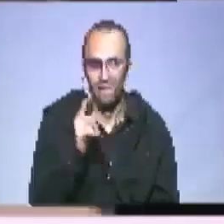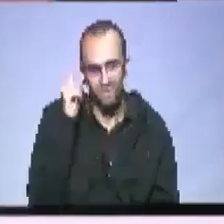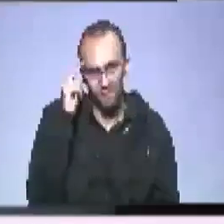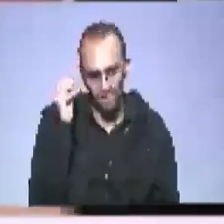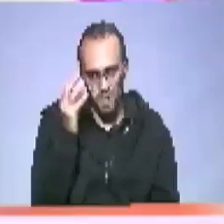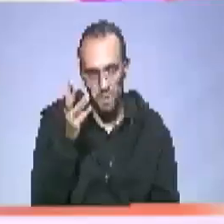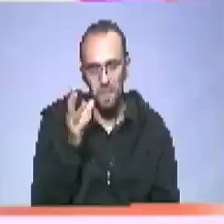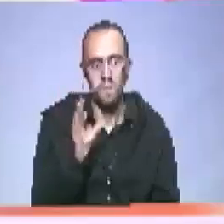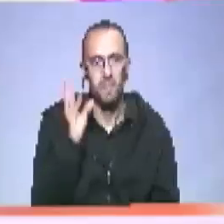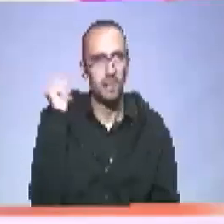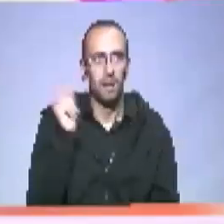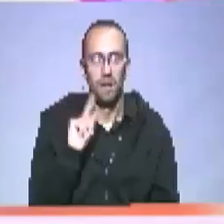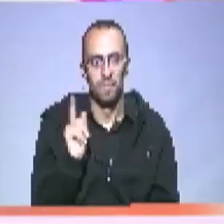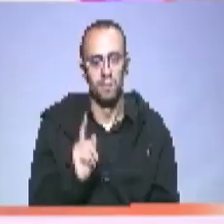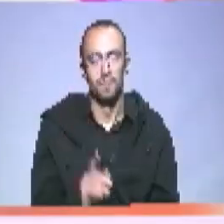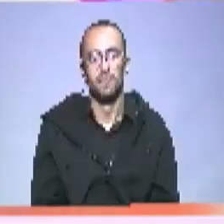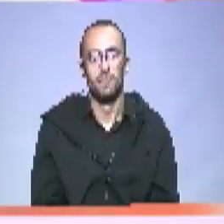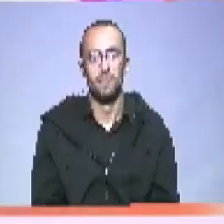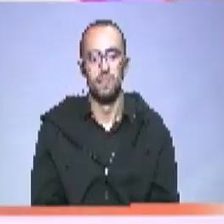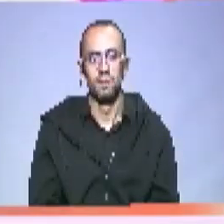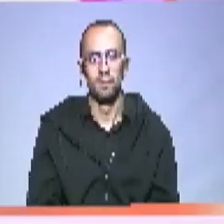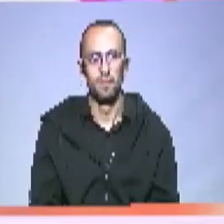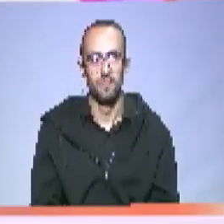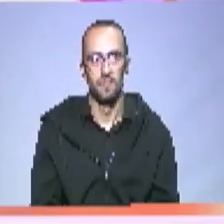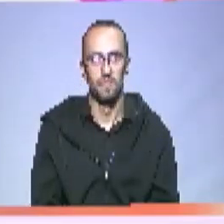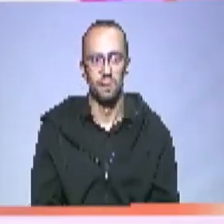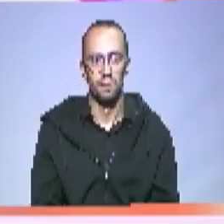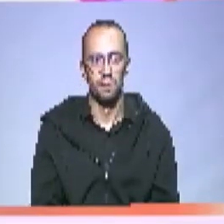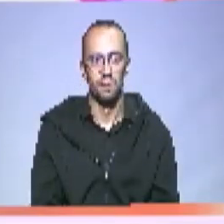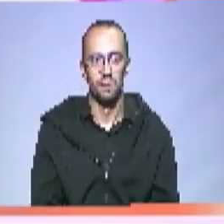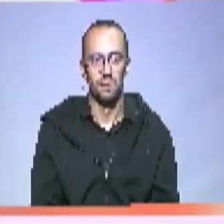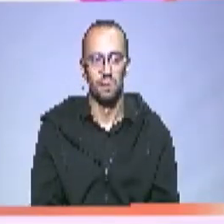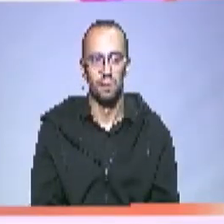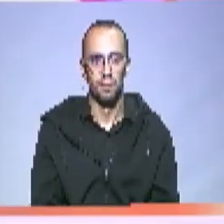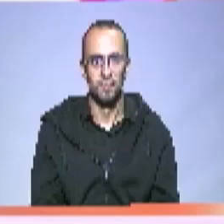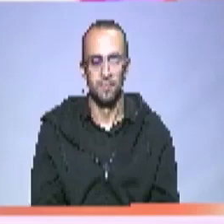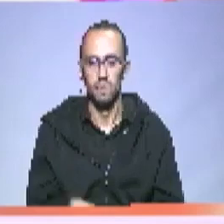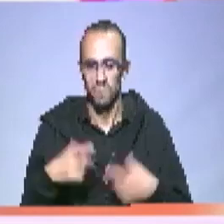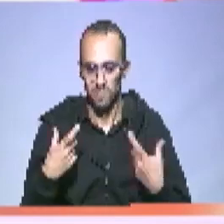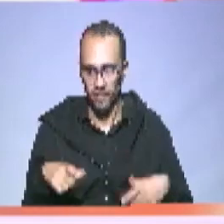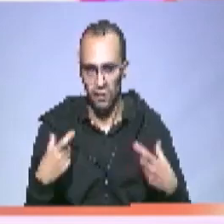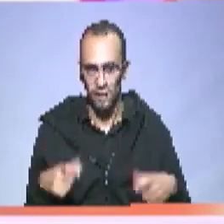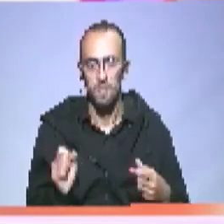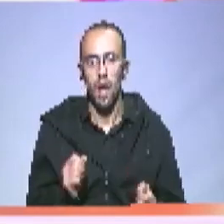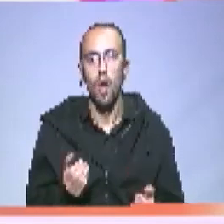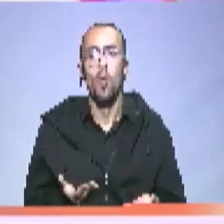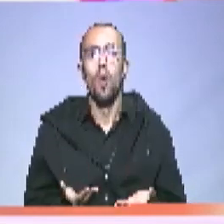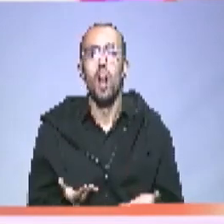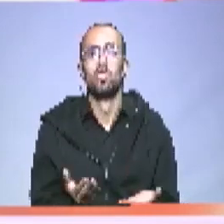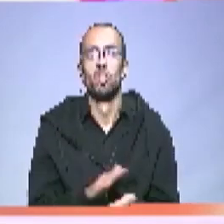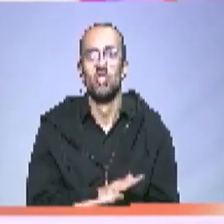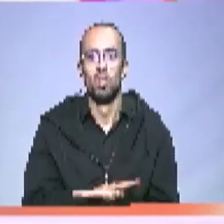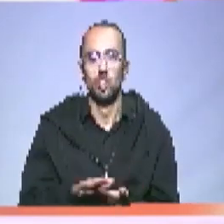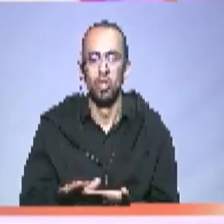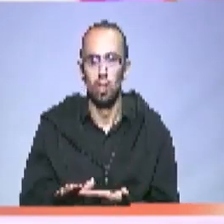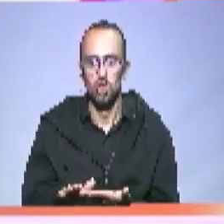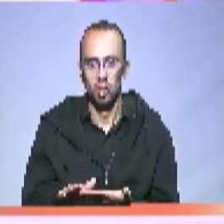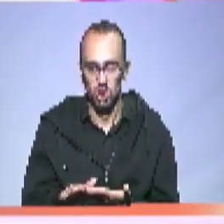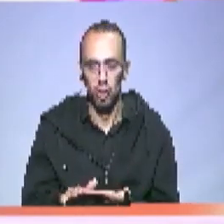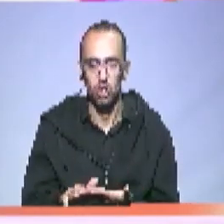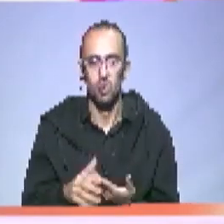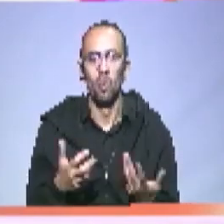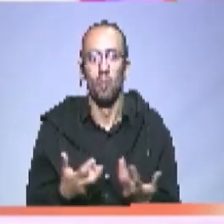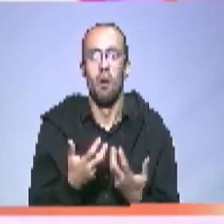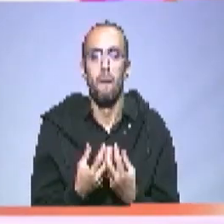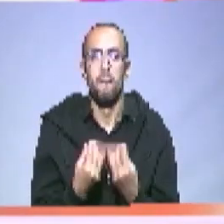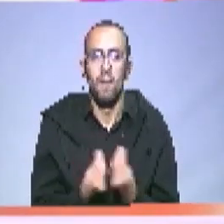القصه نبوظها. ماشي. اوكي. فطيره الجلاش بالخضار. دي فطيره